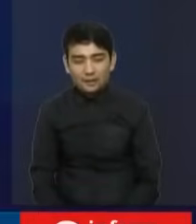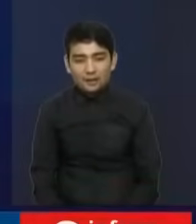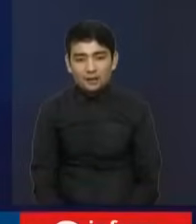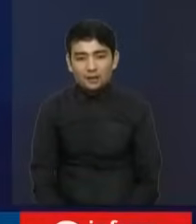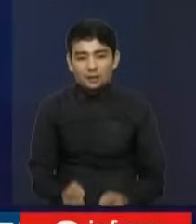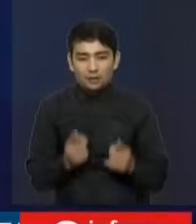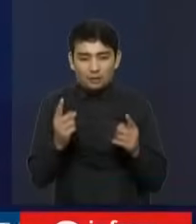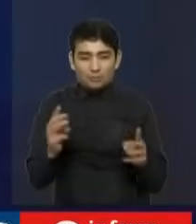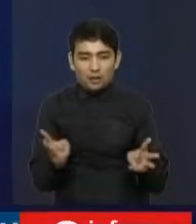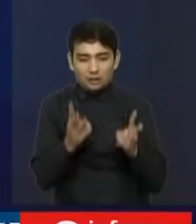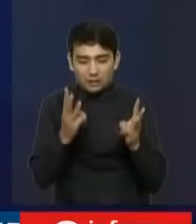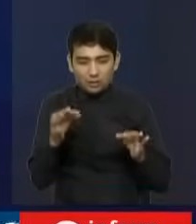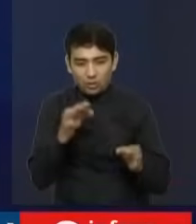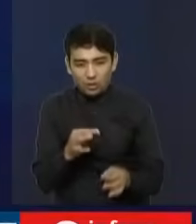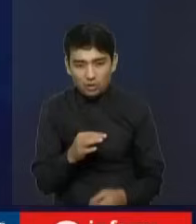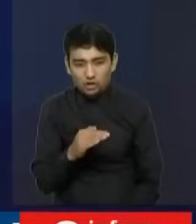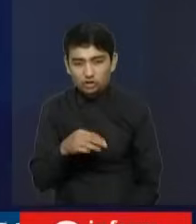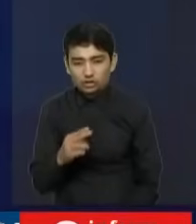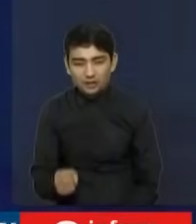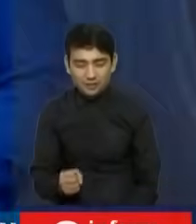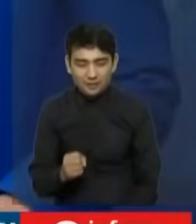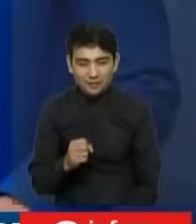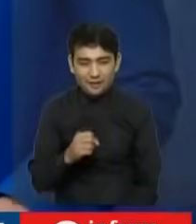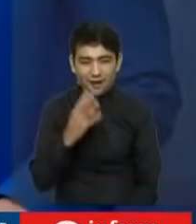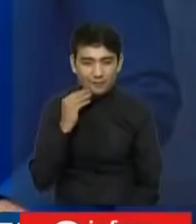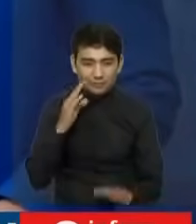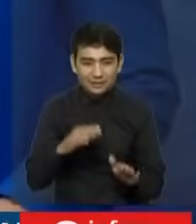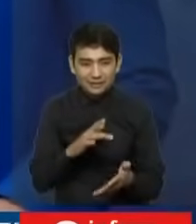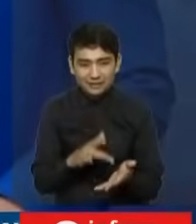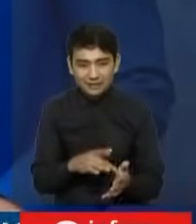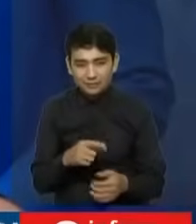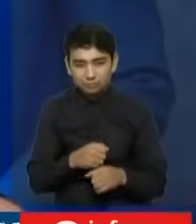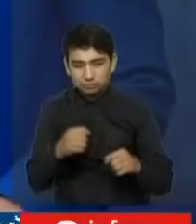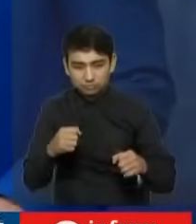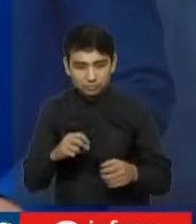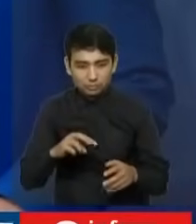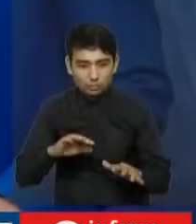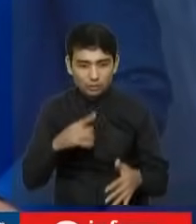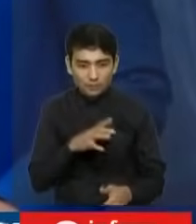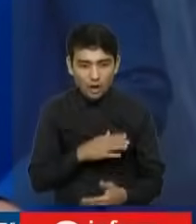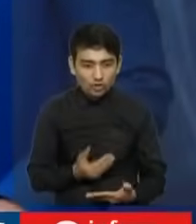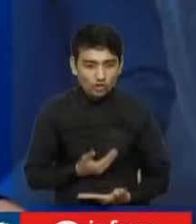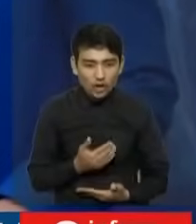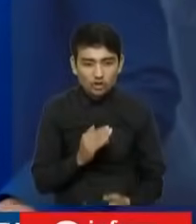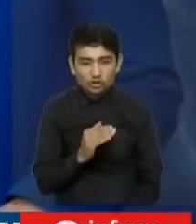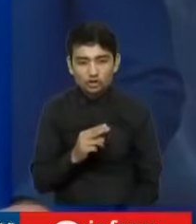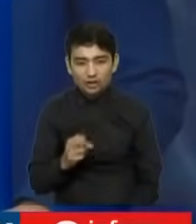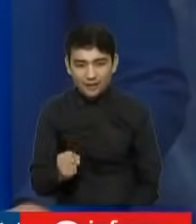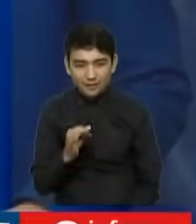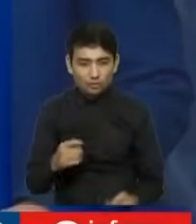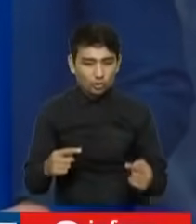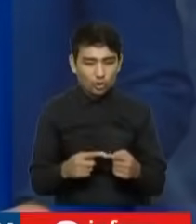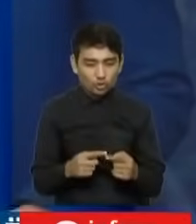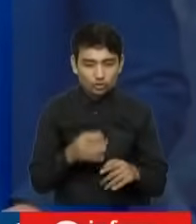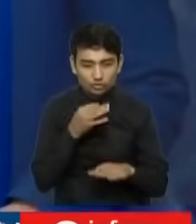Крупный пожар в жилом комплексе в центре Алматы мог произойти из-за взрыва. Так говорят жильцы ЖК. Но точную версию озвучат специалисты